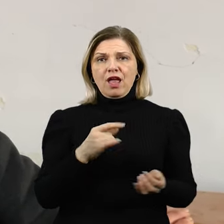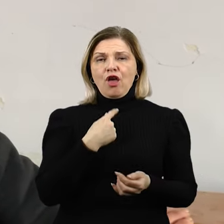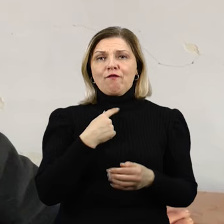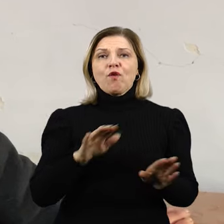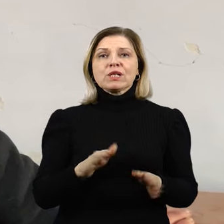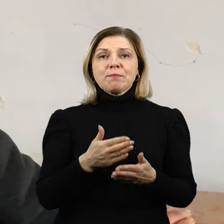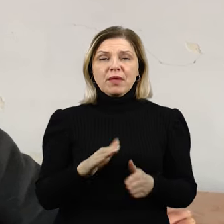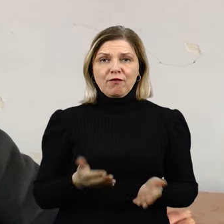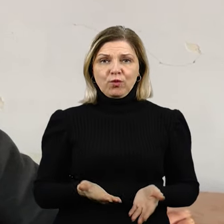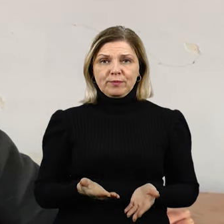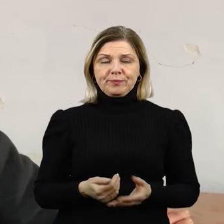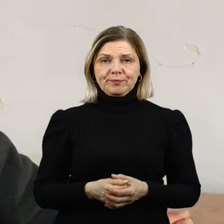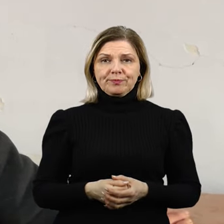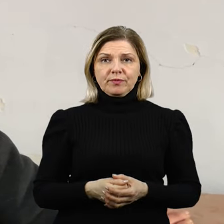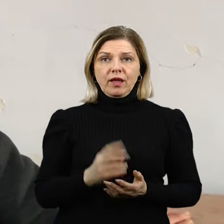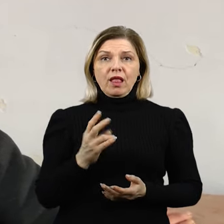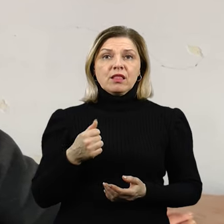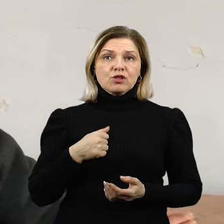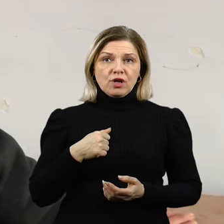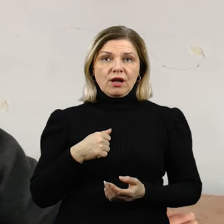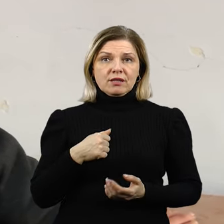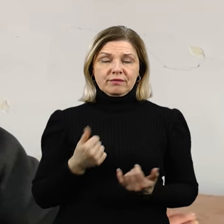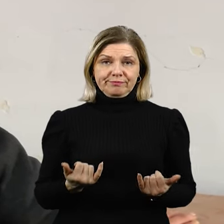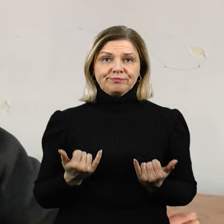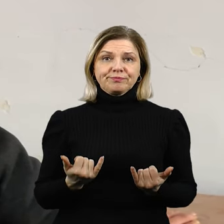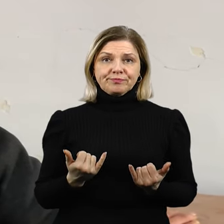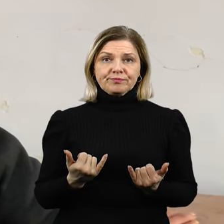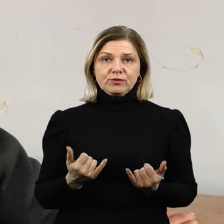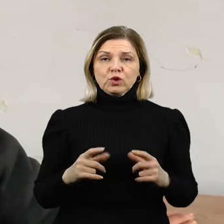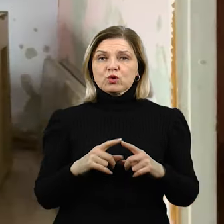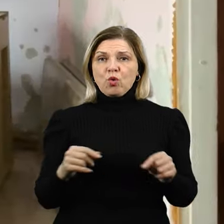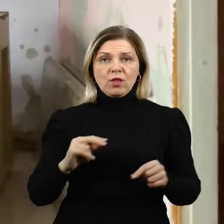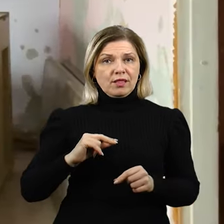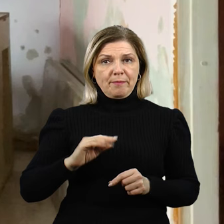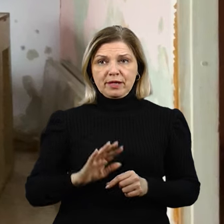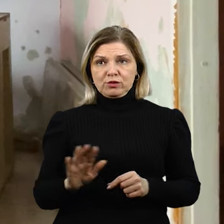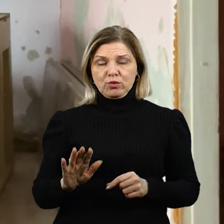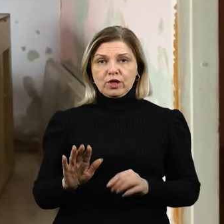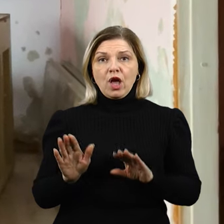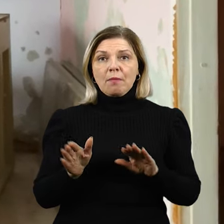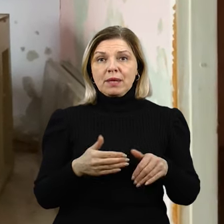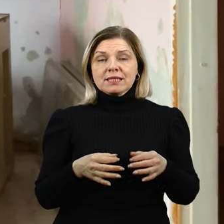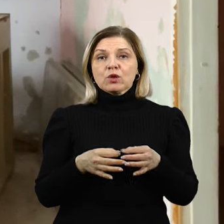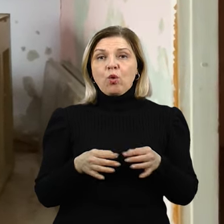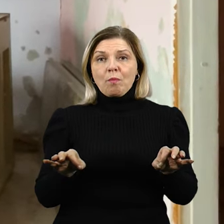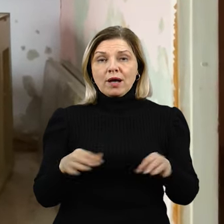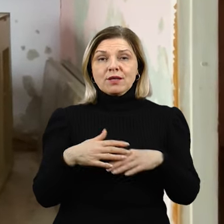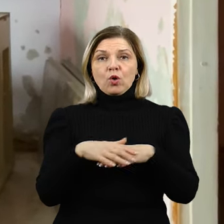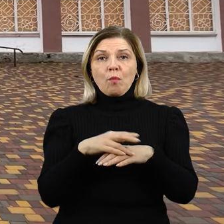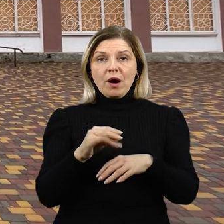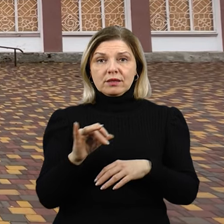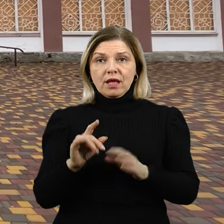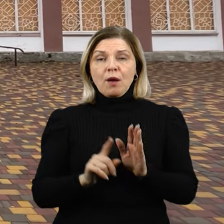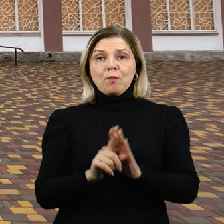співу. І, на жаль, в даний момент школа не працює. Після деокупації громади, каже, почали